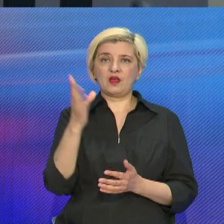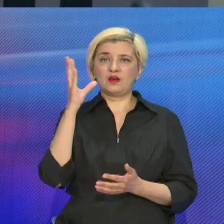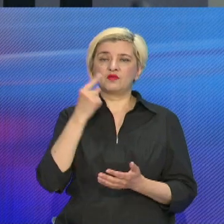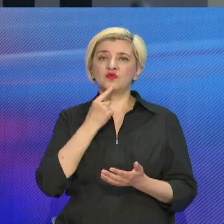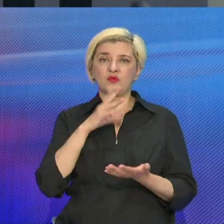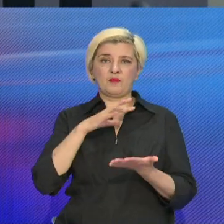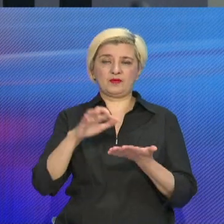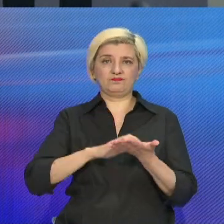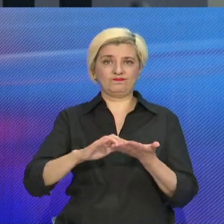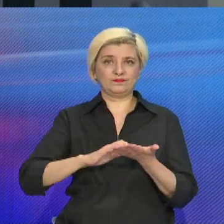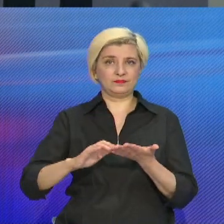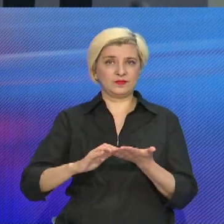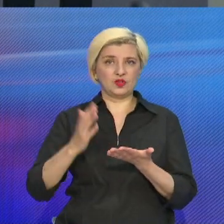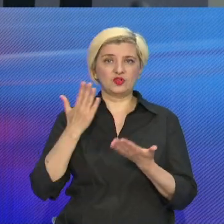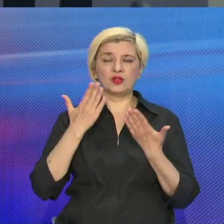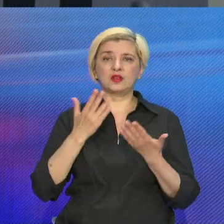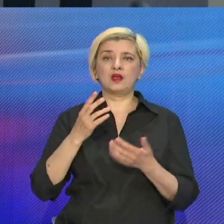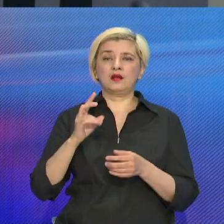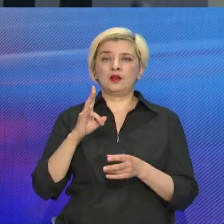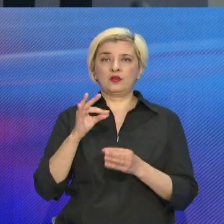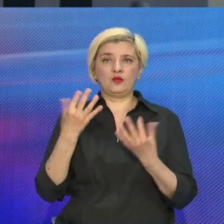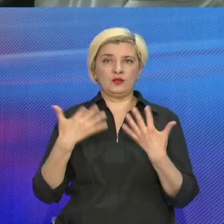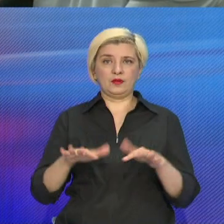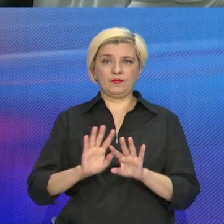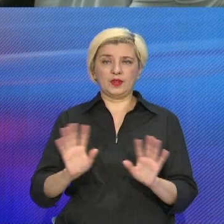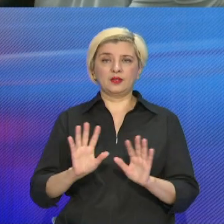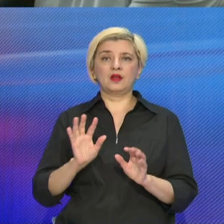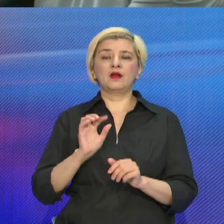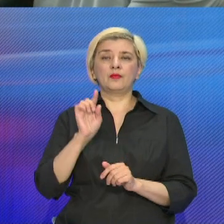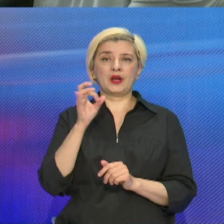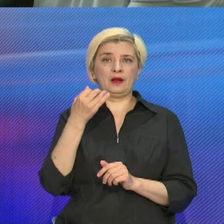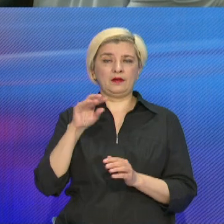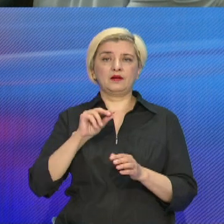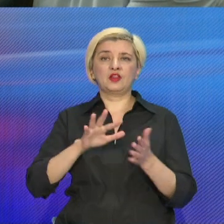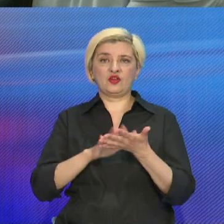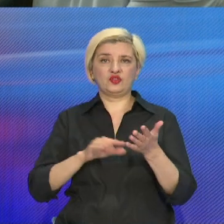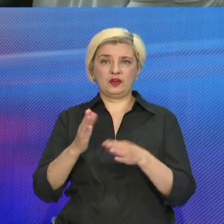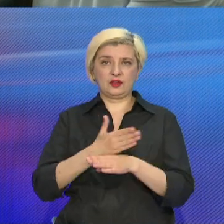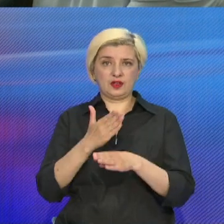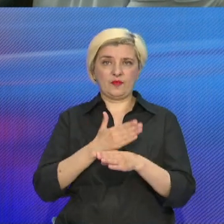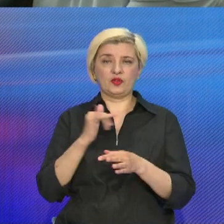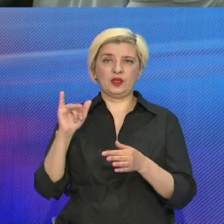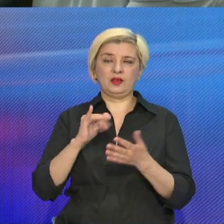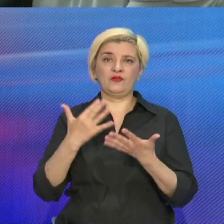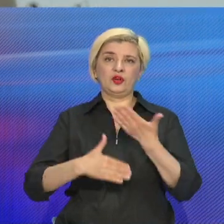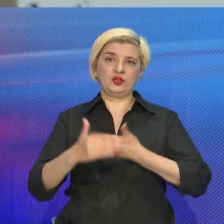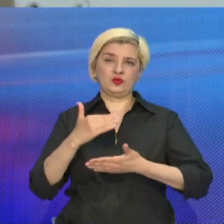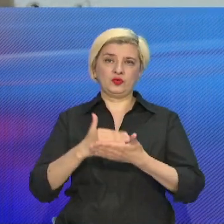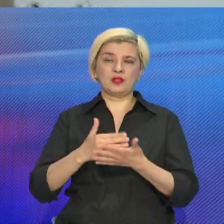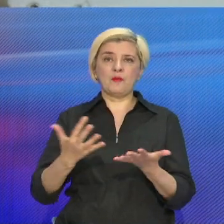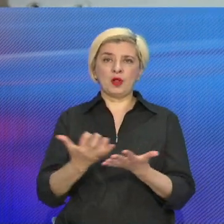у 1824 году допрацовал Луи Брайль. У вынику отрымался тактильный шрифт, який зараз для письма и